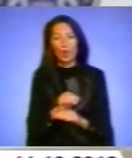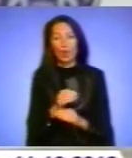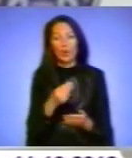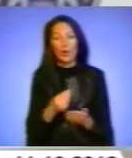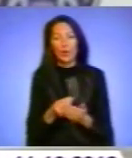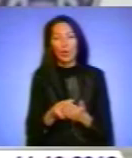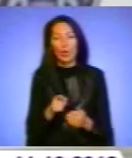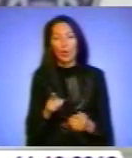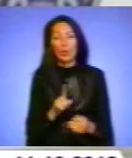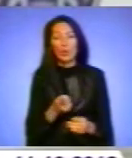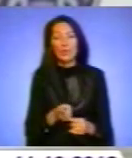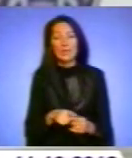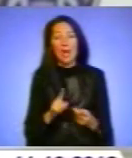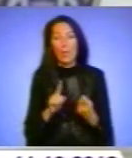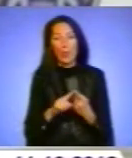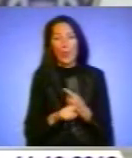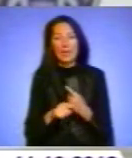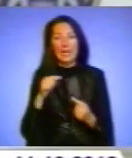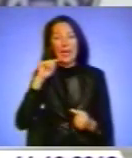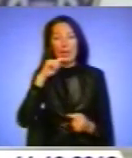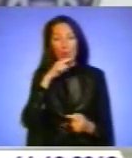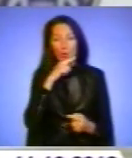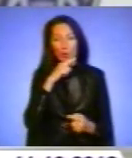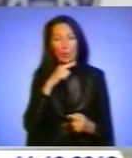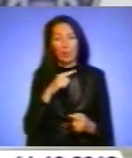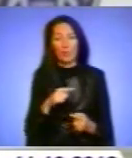що це, по-перше, це економіка,